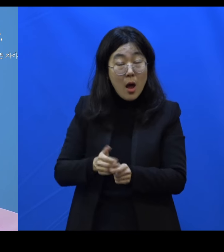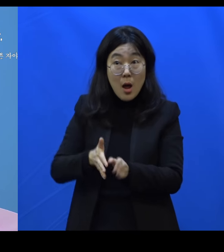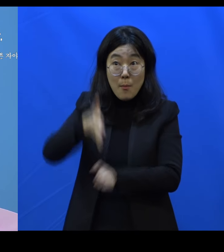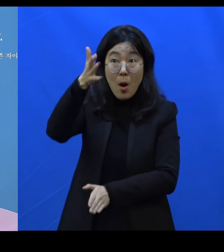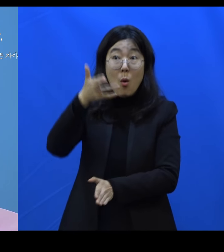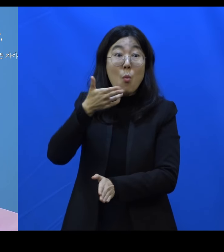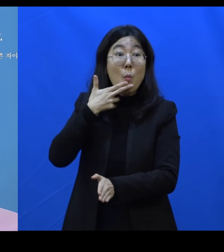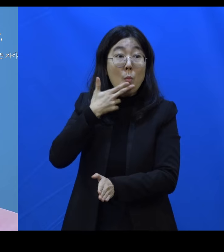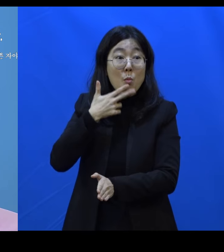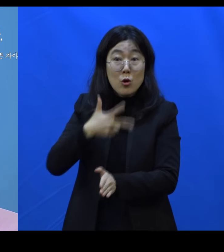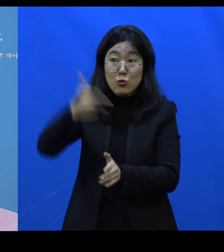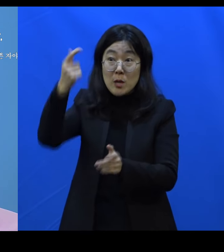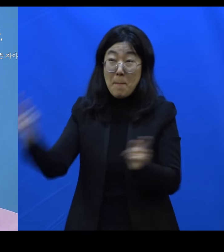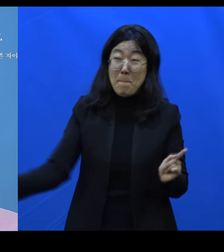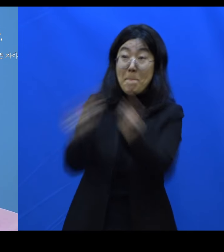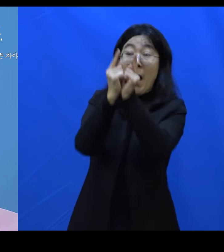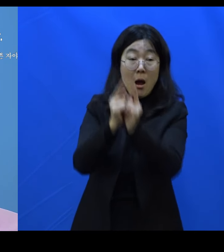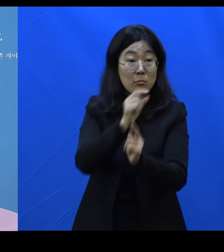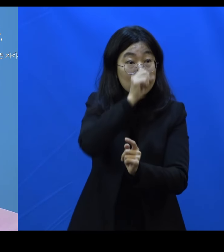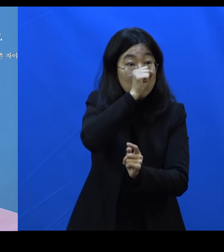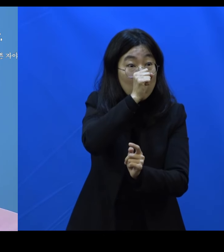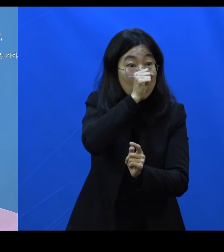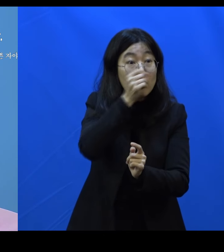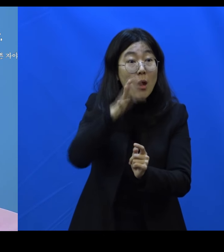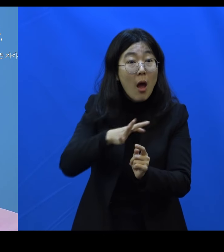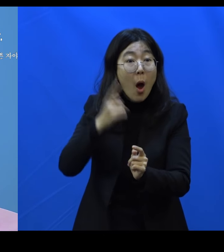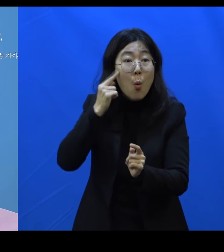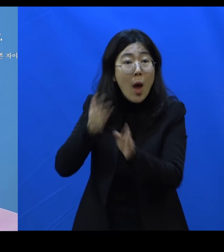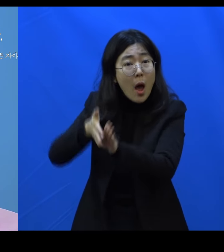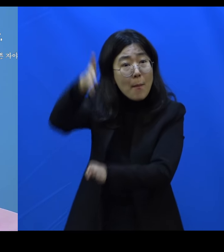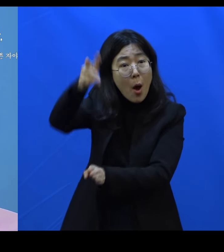존재할까? 잠시 기다리시는 겁니다.